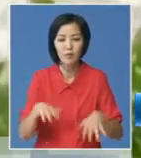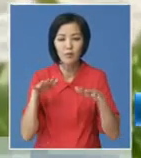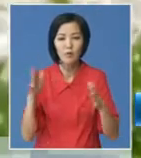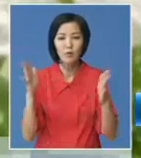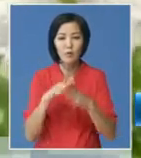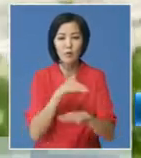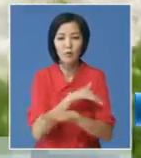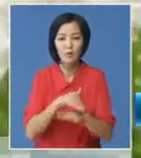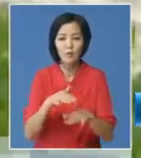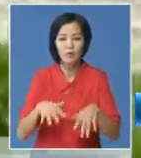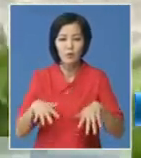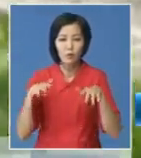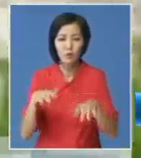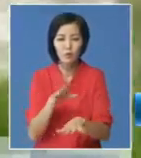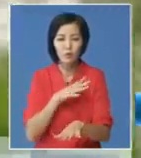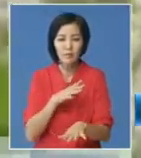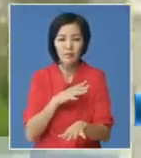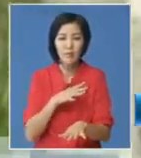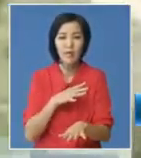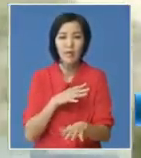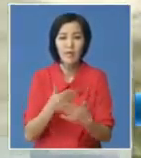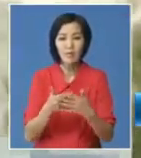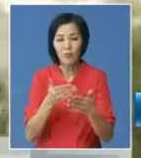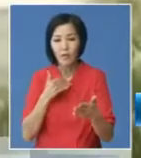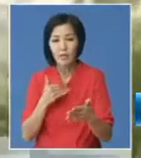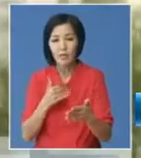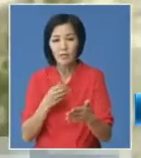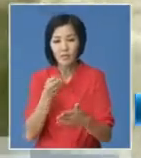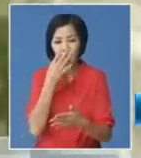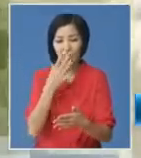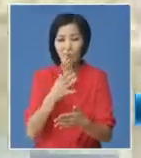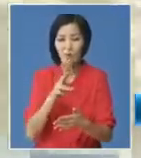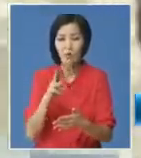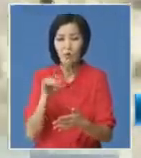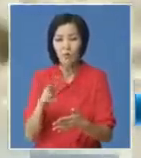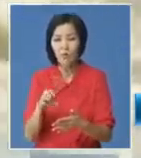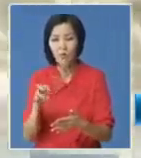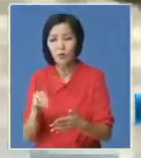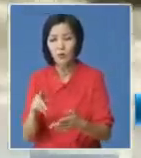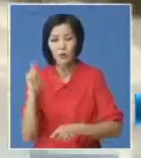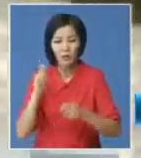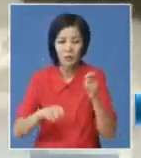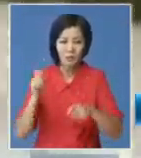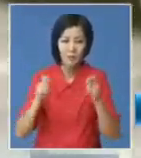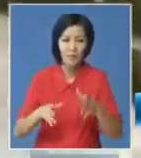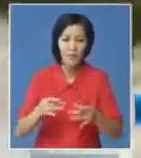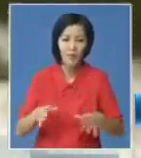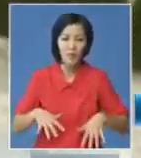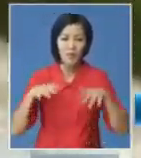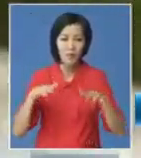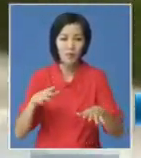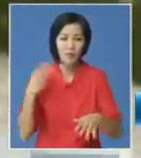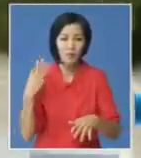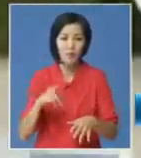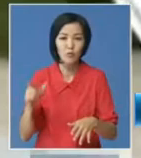мен көшелер көлкіген су астында қалды. Айта кетейік, бұған дейін осы күншығыс елінің Кюсю аралында да толасы жаңбыр жауып, лай жүрген. Салдарынан